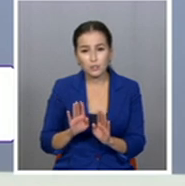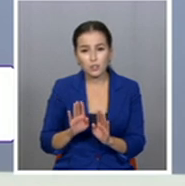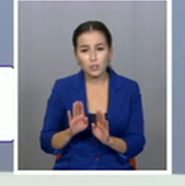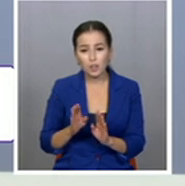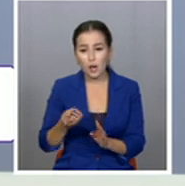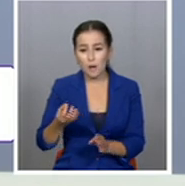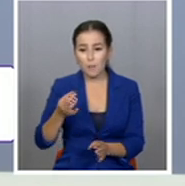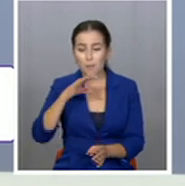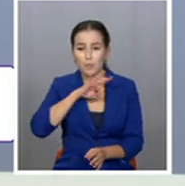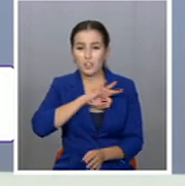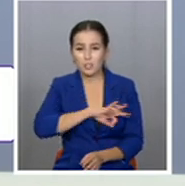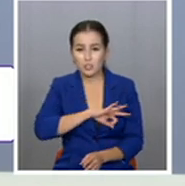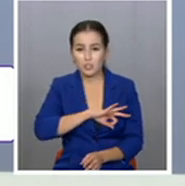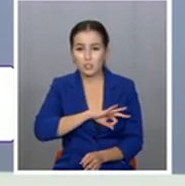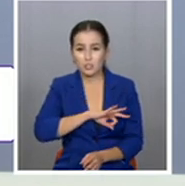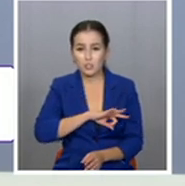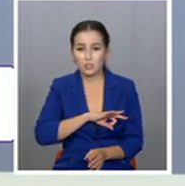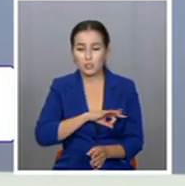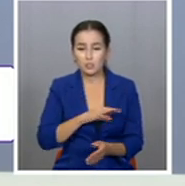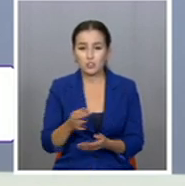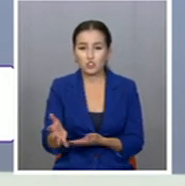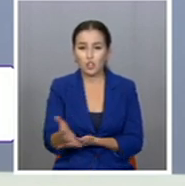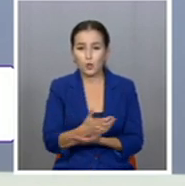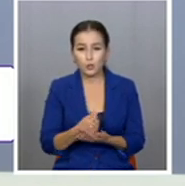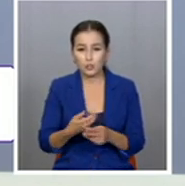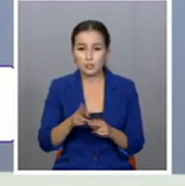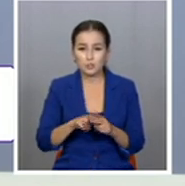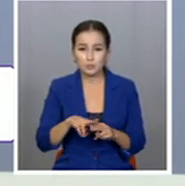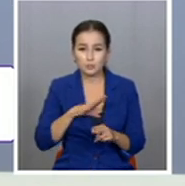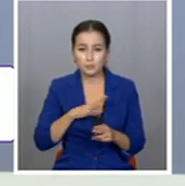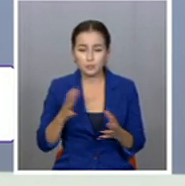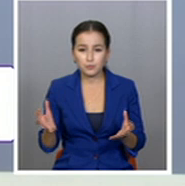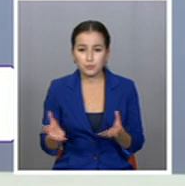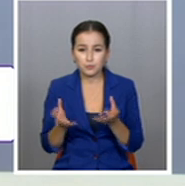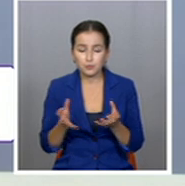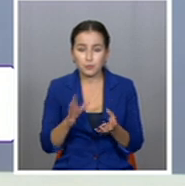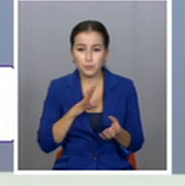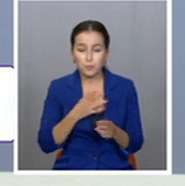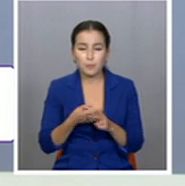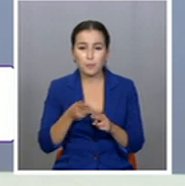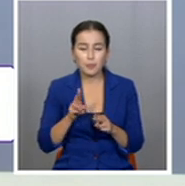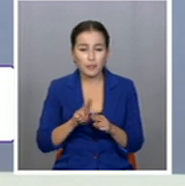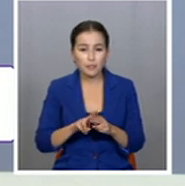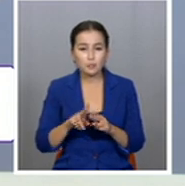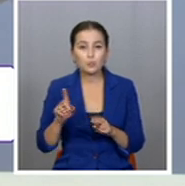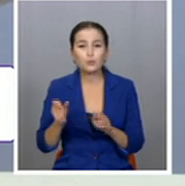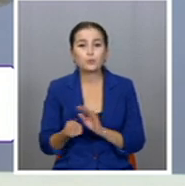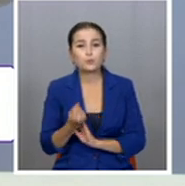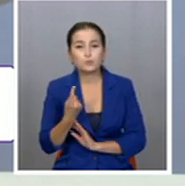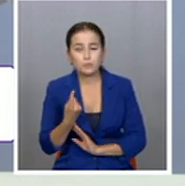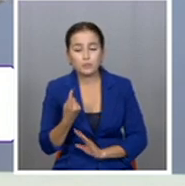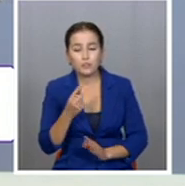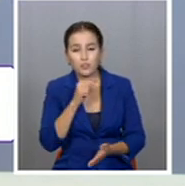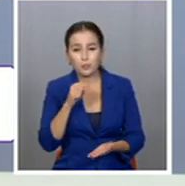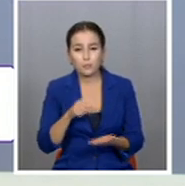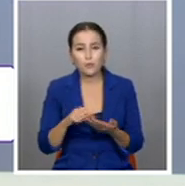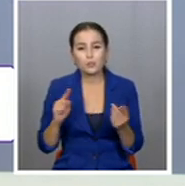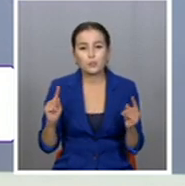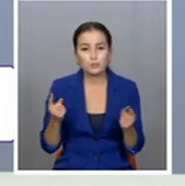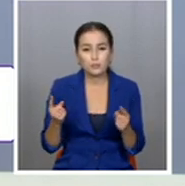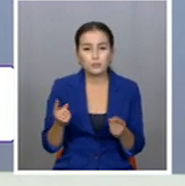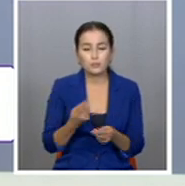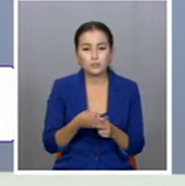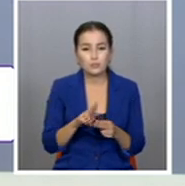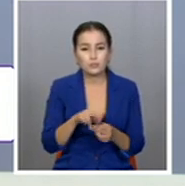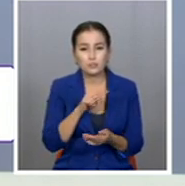тұтынушы шаруашылықтың сақталып қалуында. Неліктен? Осы жерде әрине неліктен деген сұрақ туады.